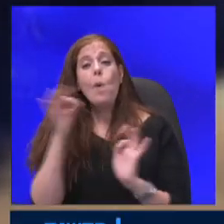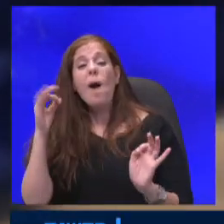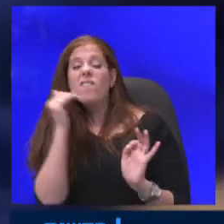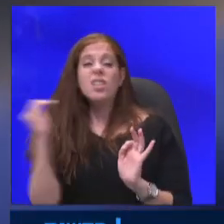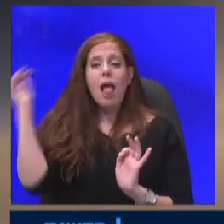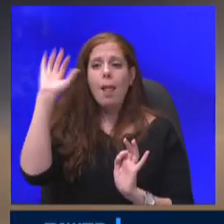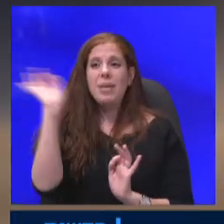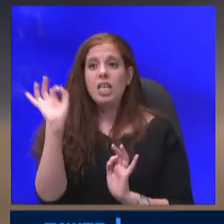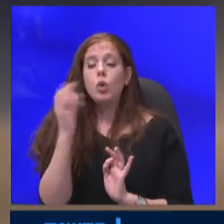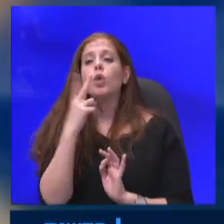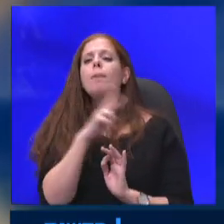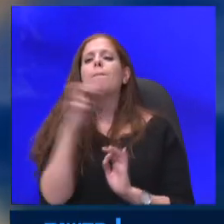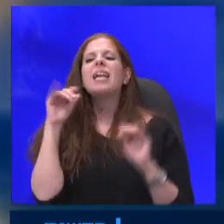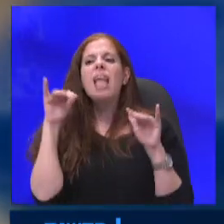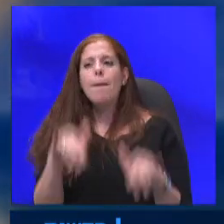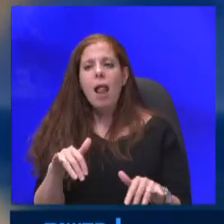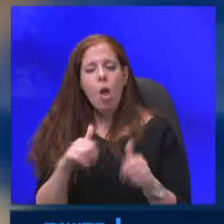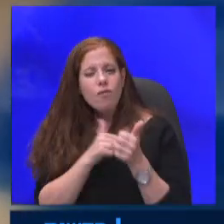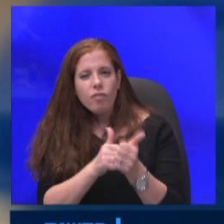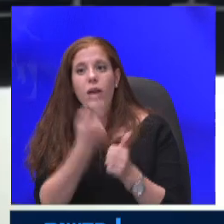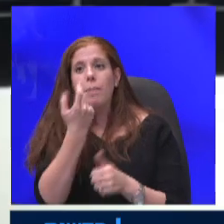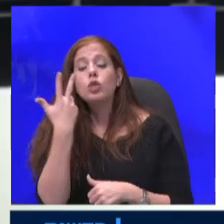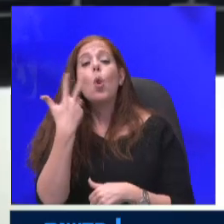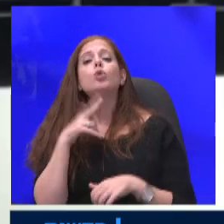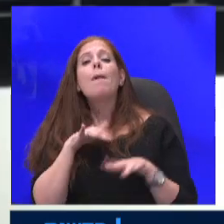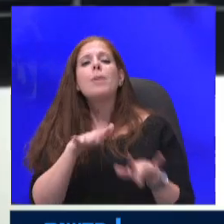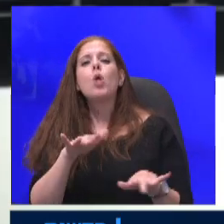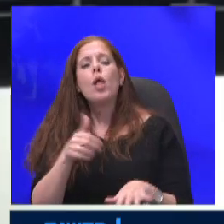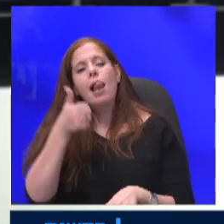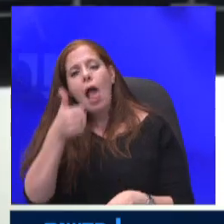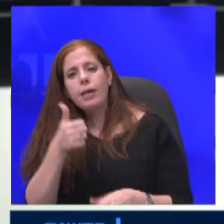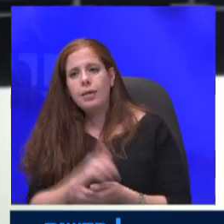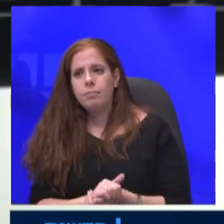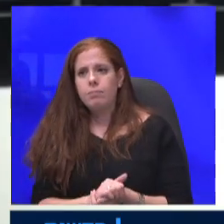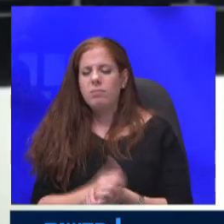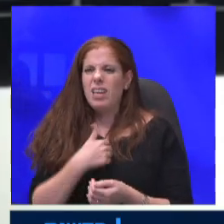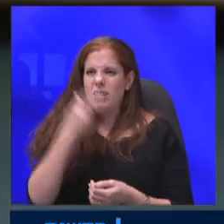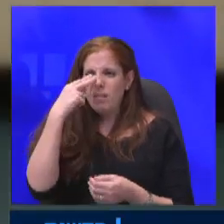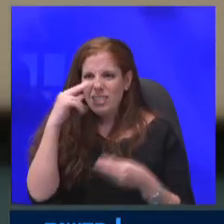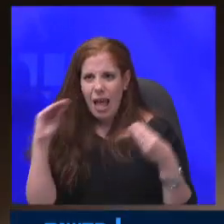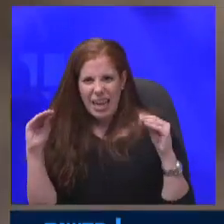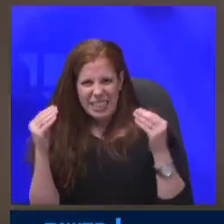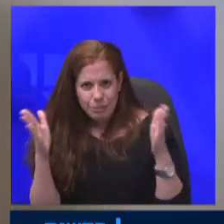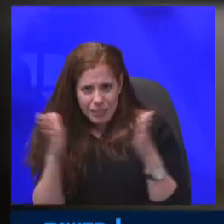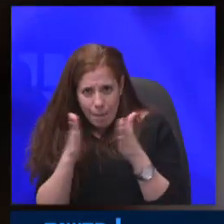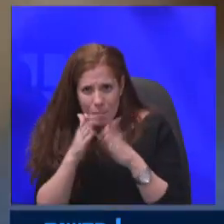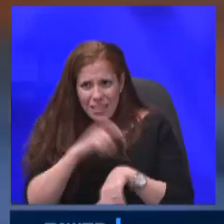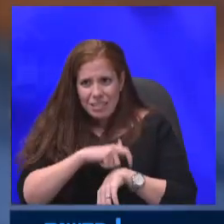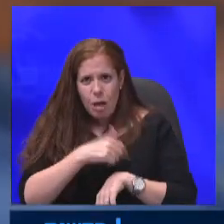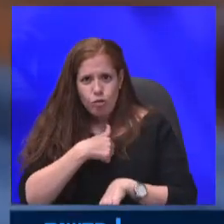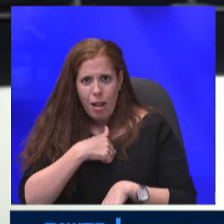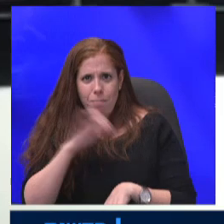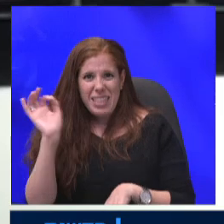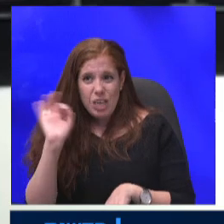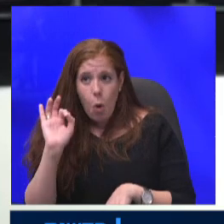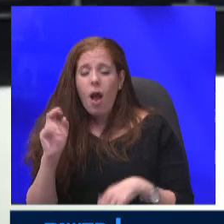עוקבים וכמעט 3 מיליון לייקים. I try to minimize the time I spend browsing TikTok, but I usually spend